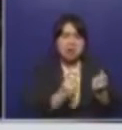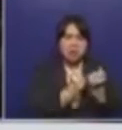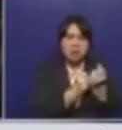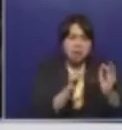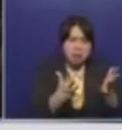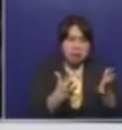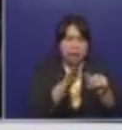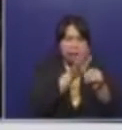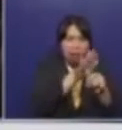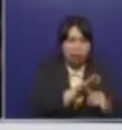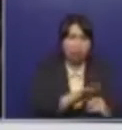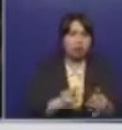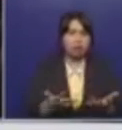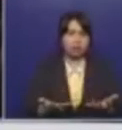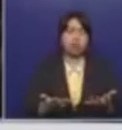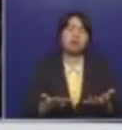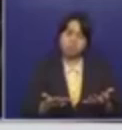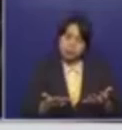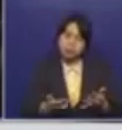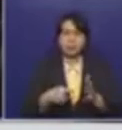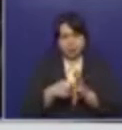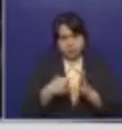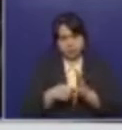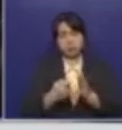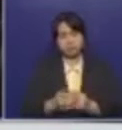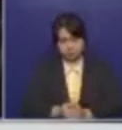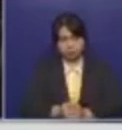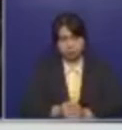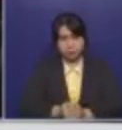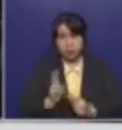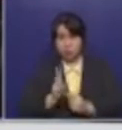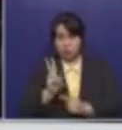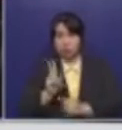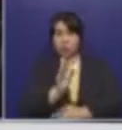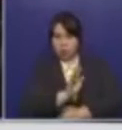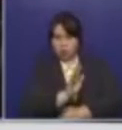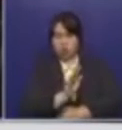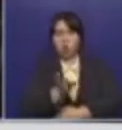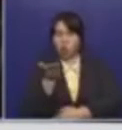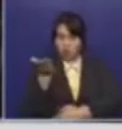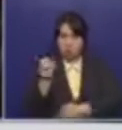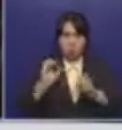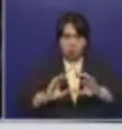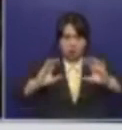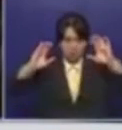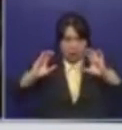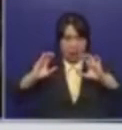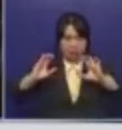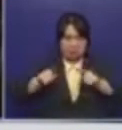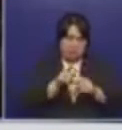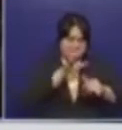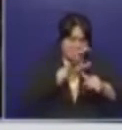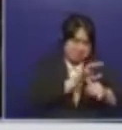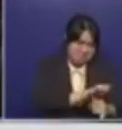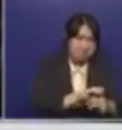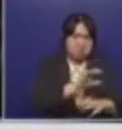าดไหนจะเป็นอย่างไรนี่คือเหตุผลนะคะข้อที่2ที่พี่น้องประชาชนเรียกร้องให้รัฐบาลหยุดการคุกคามประชาช